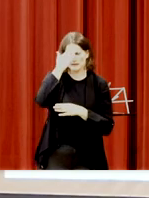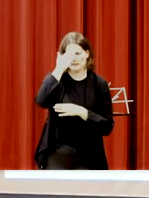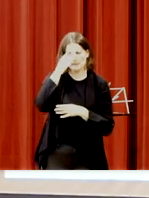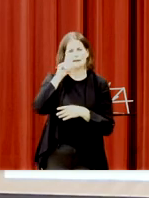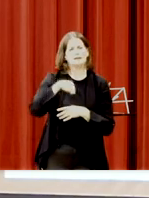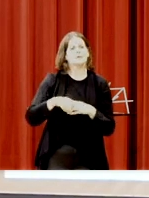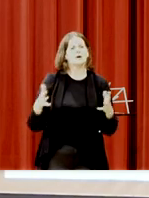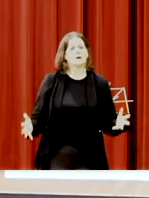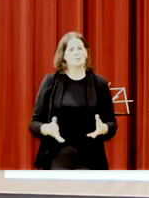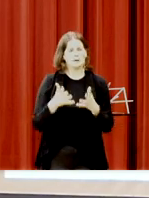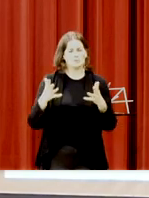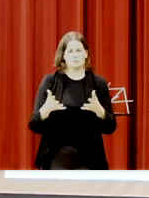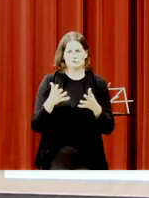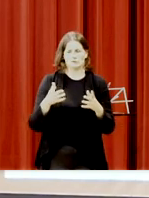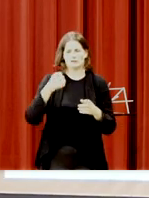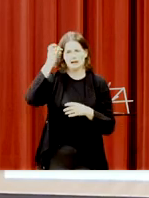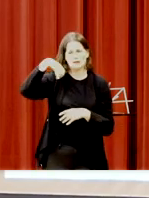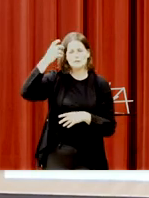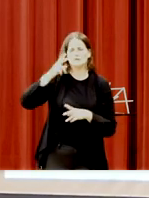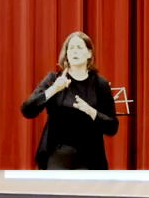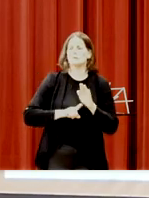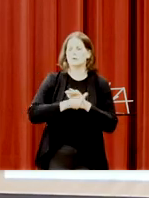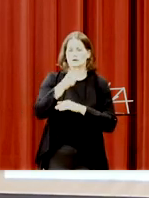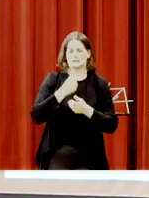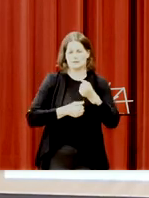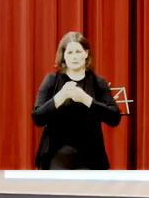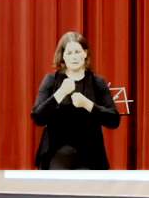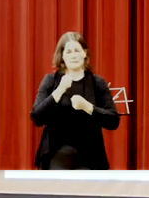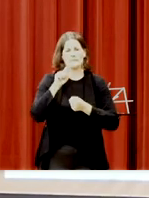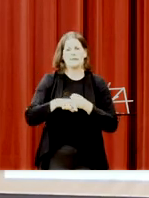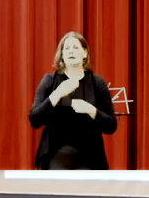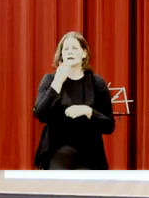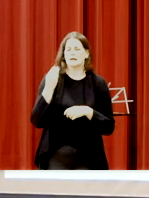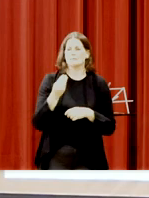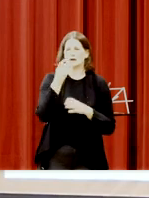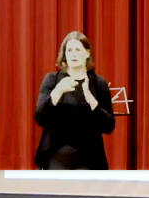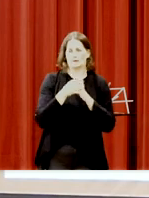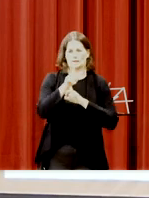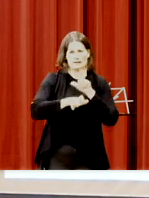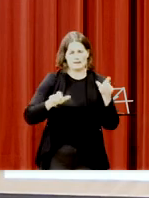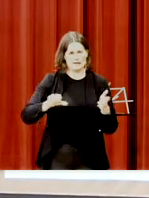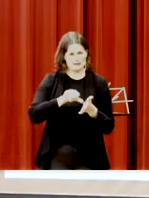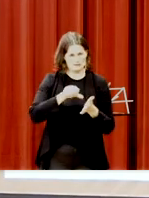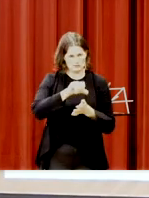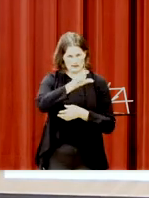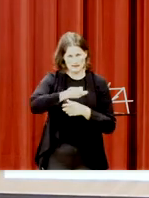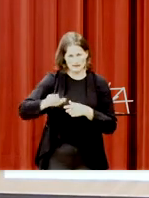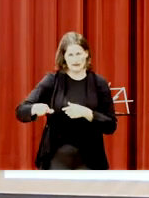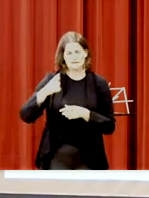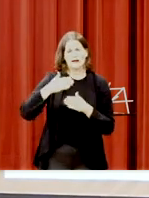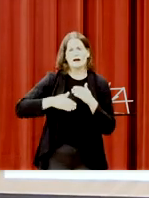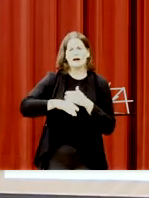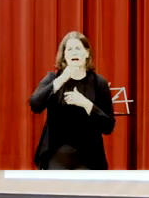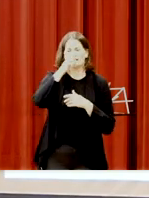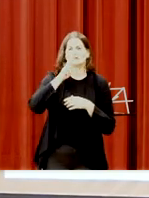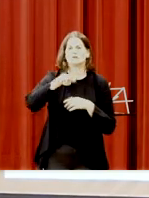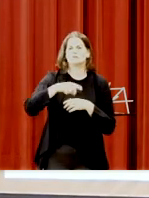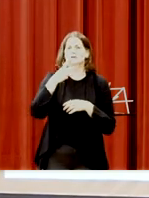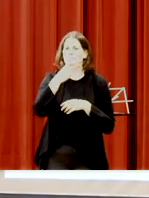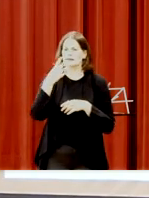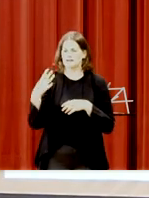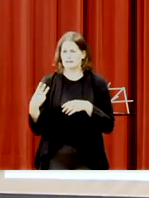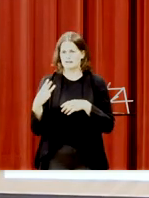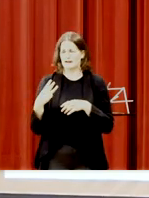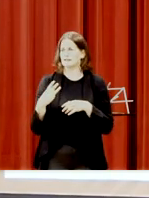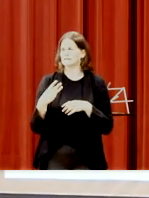cara a l'horitzó 2023, com sabeu, des de la Conselleria i també seguint el mandat del molt honorable president Illa, ens hem posat